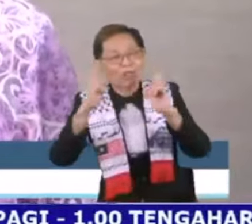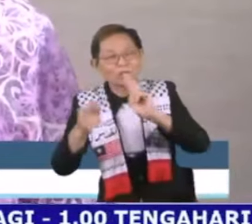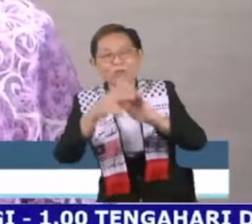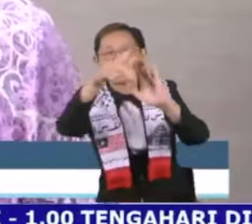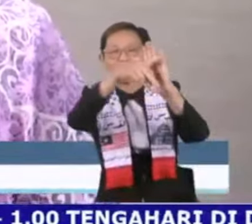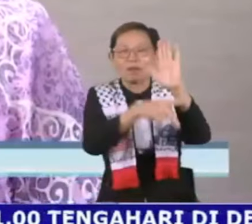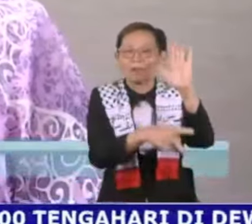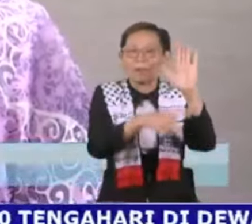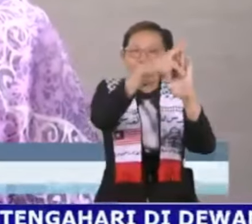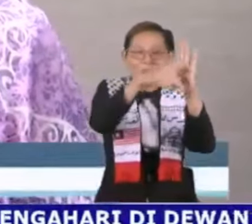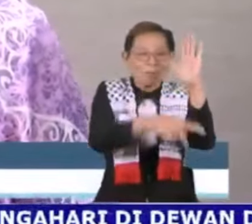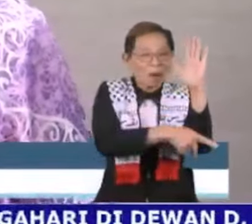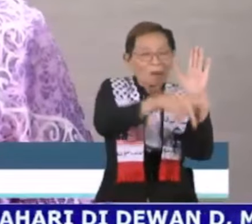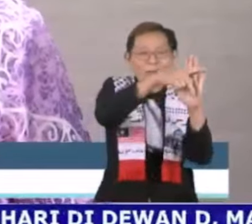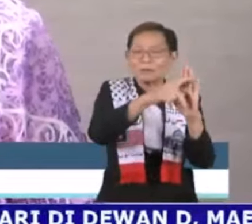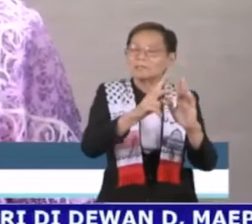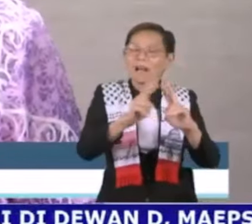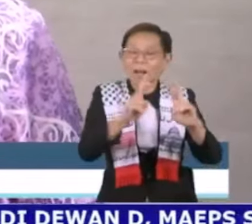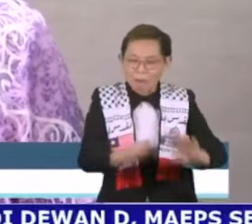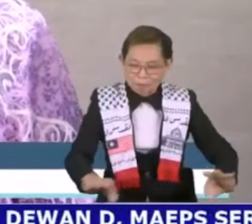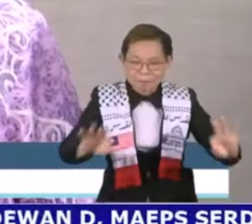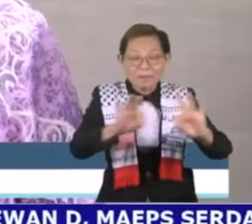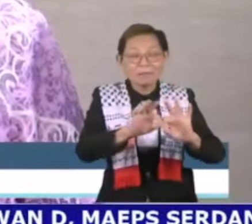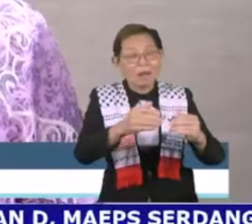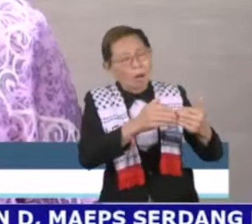yang sangat bermakna kerana selama ini